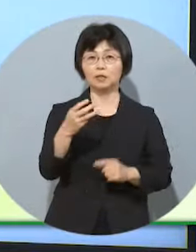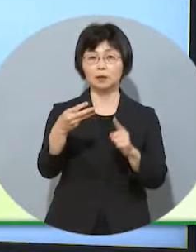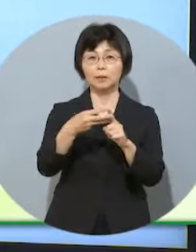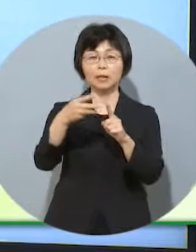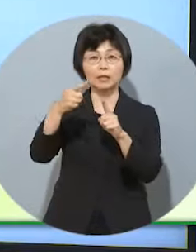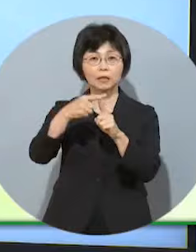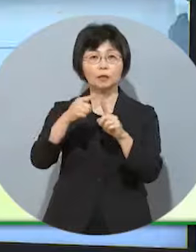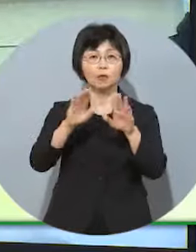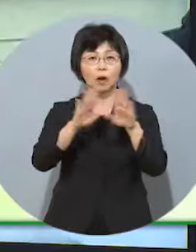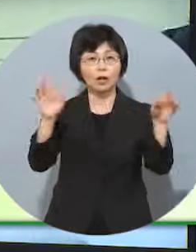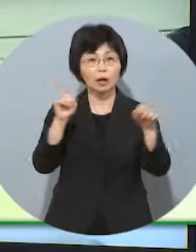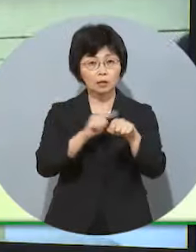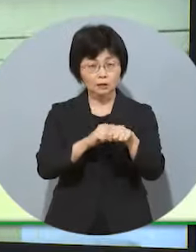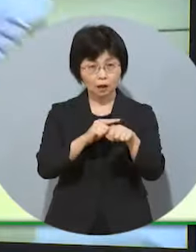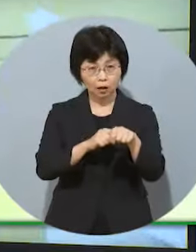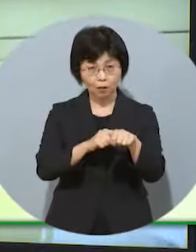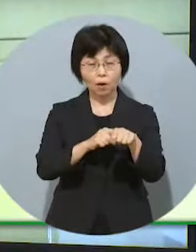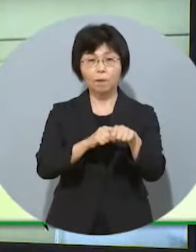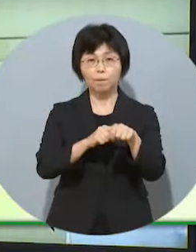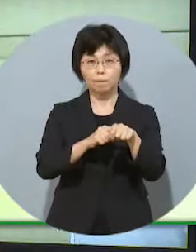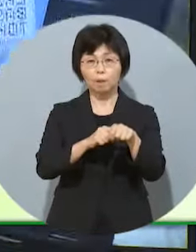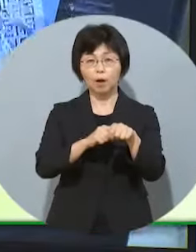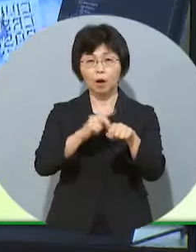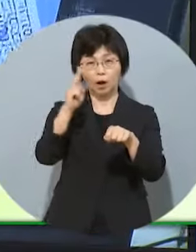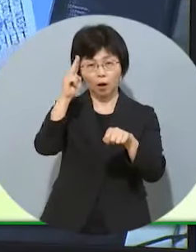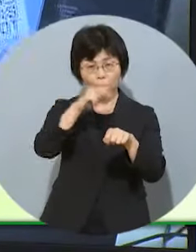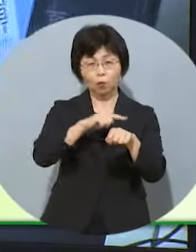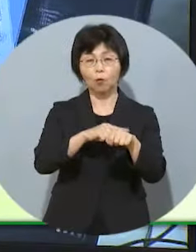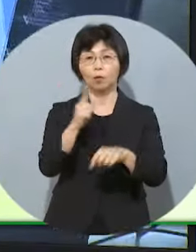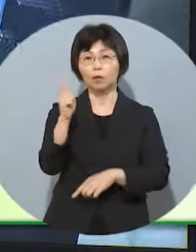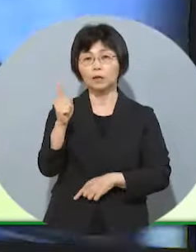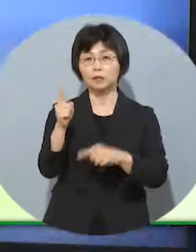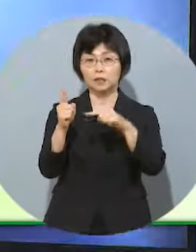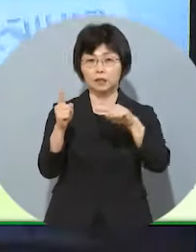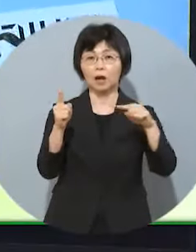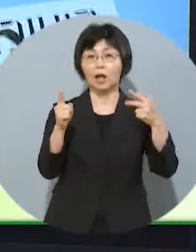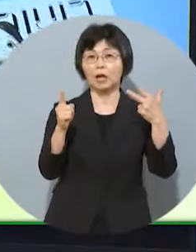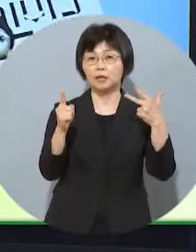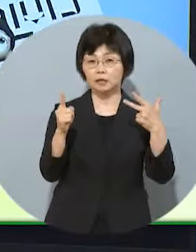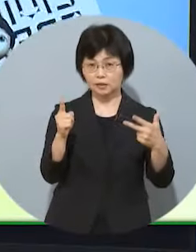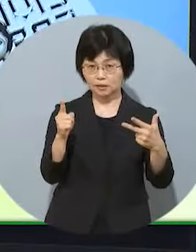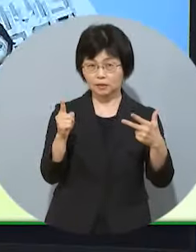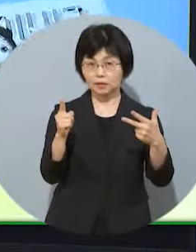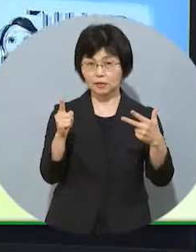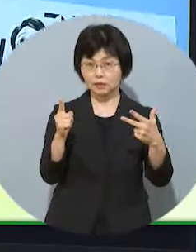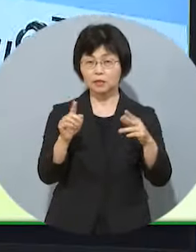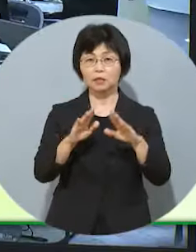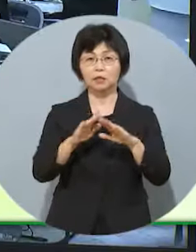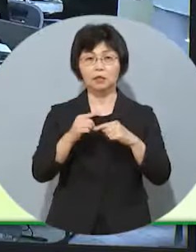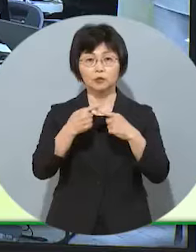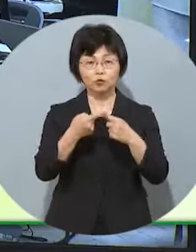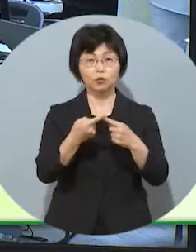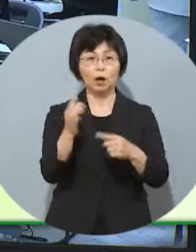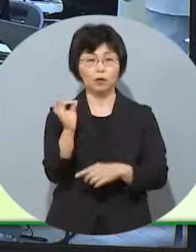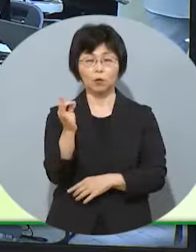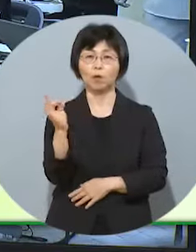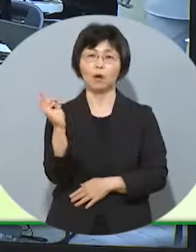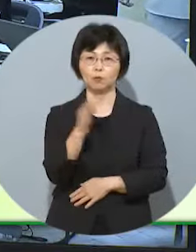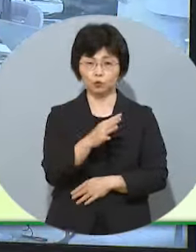CCBT の開館時間は午後1時から7時までで、入館は無料です